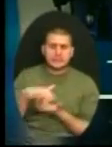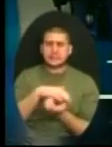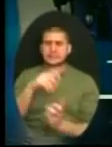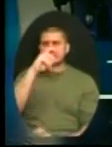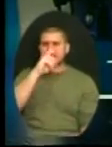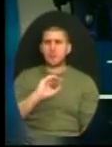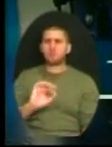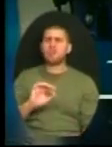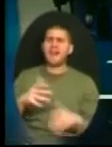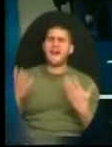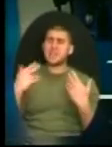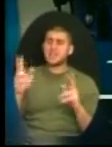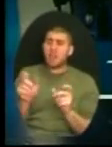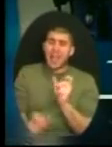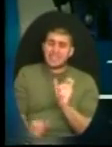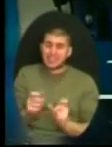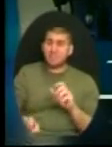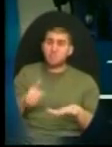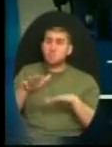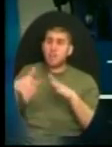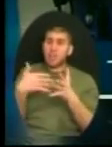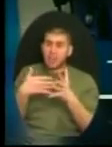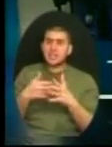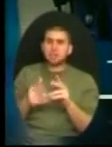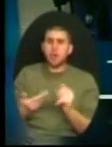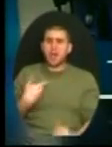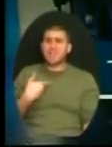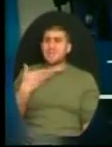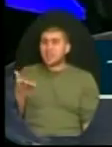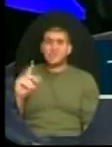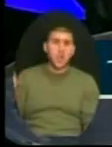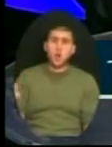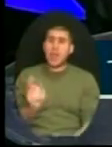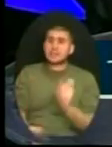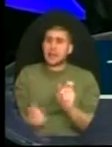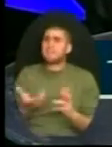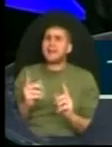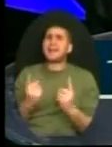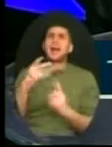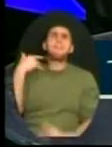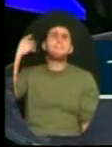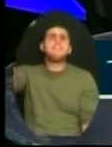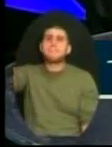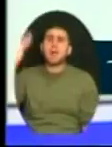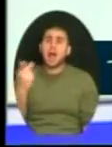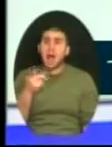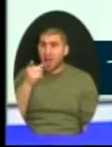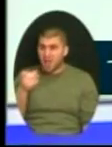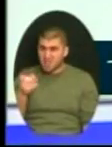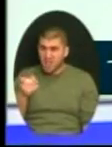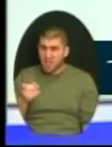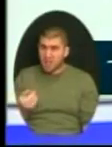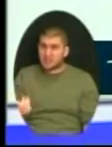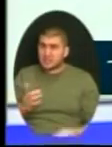הציבורית. יש פה אזרחים, ולא רק ראש ממשלה שנחקר. יש פה אותי ואותך וכל האזרחים. מה יהיה מחר? מה זה?